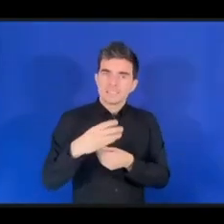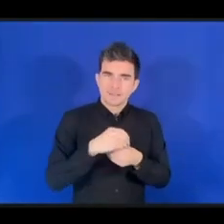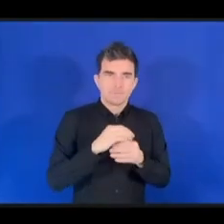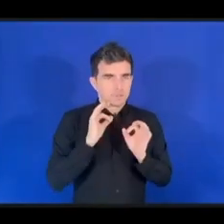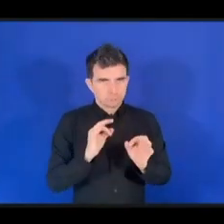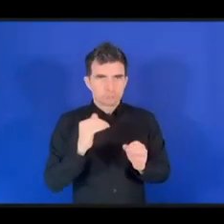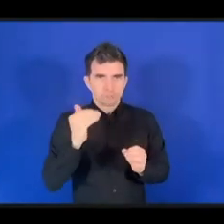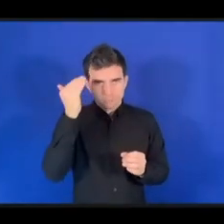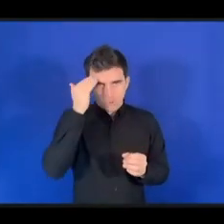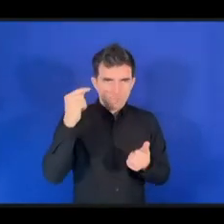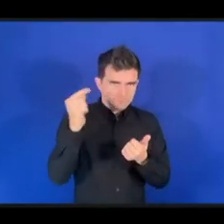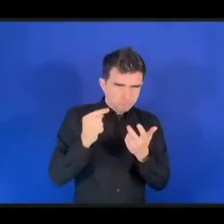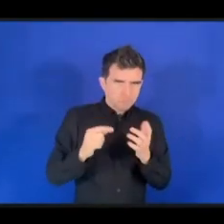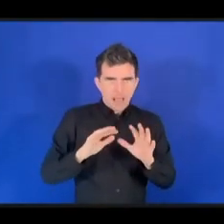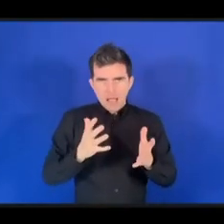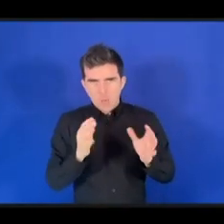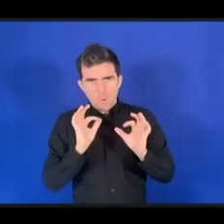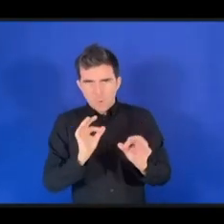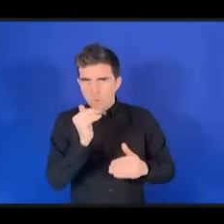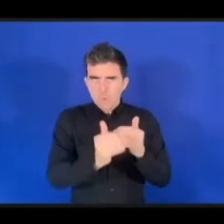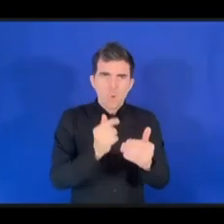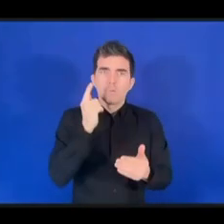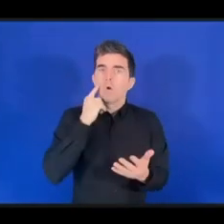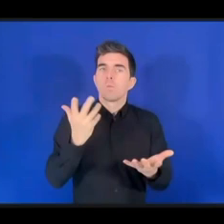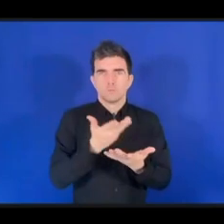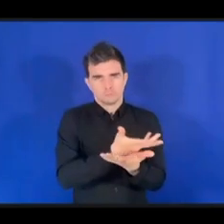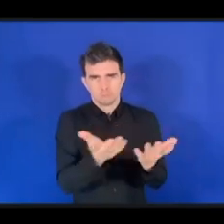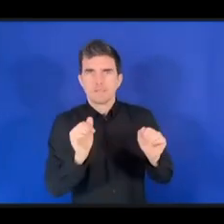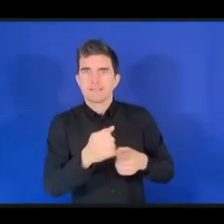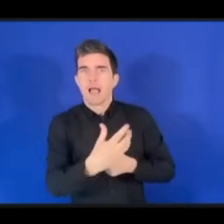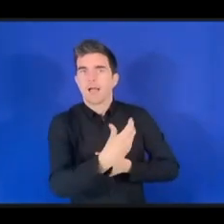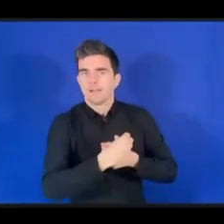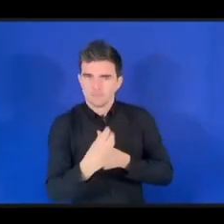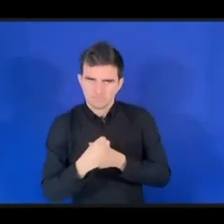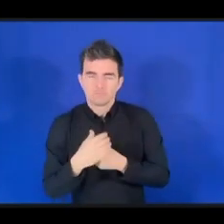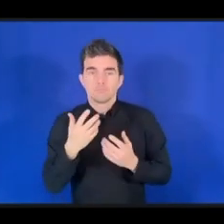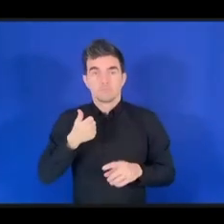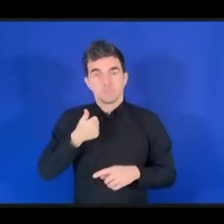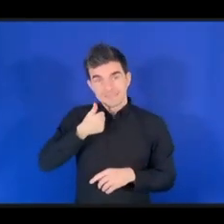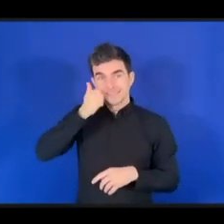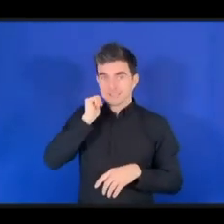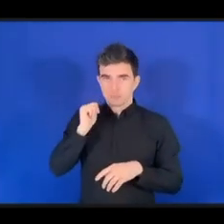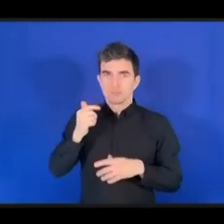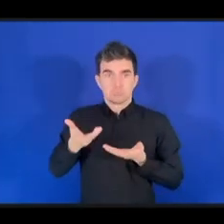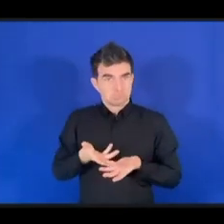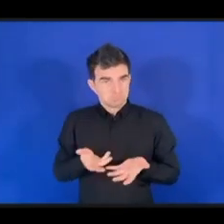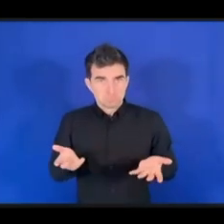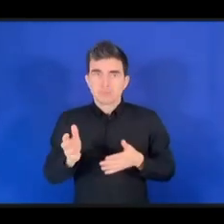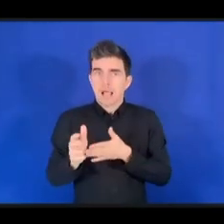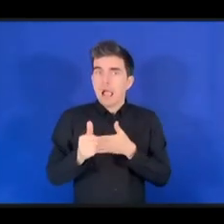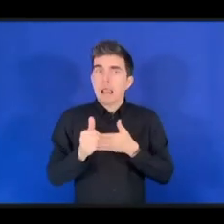وفي هذه القاعه بالامس انا اثرت موضوعا هاما